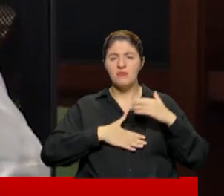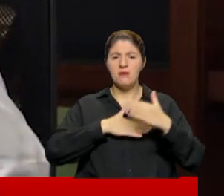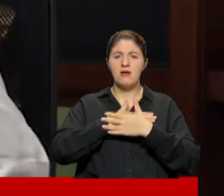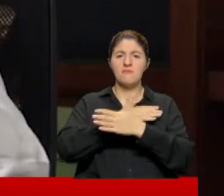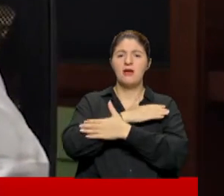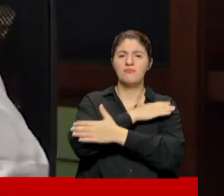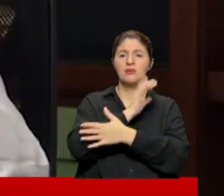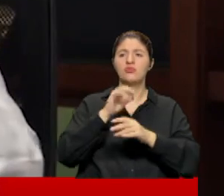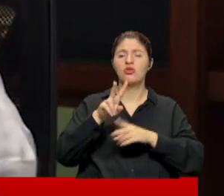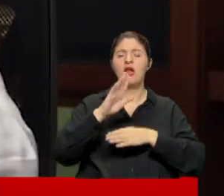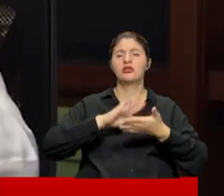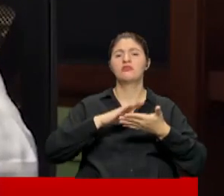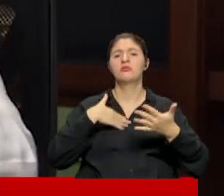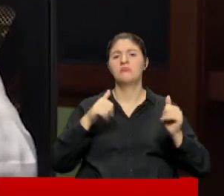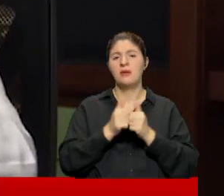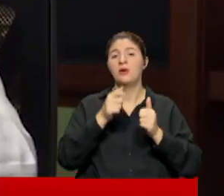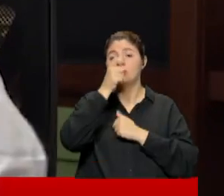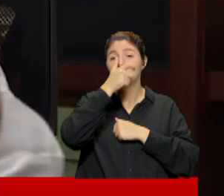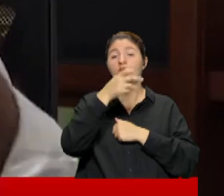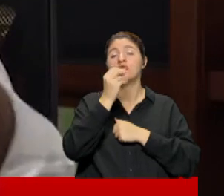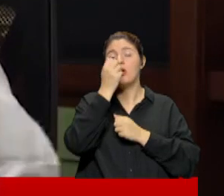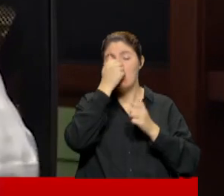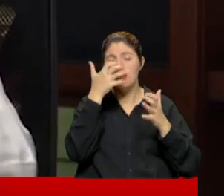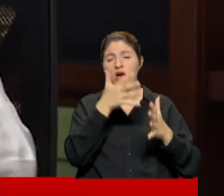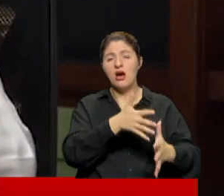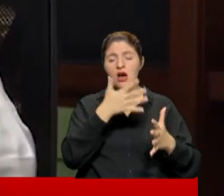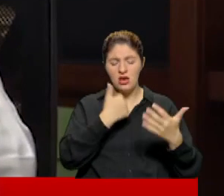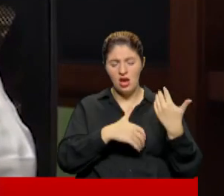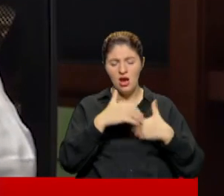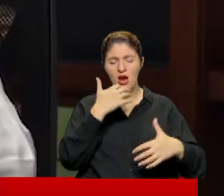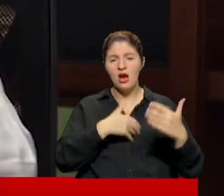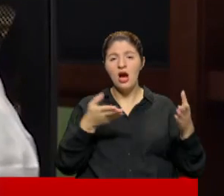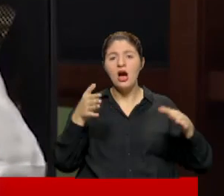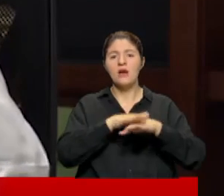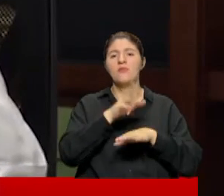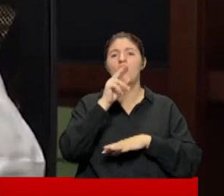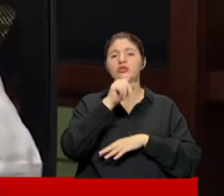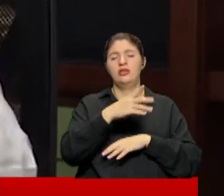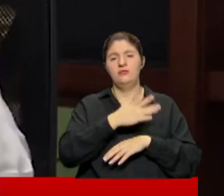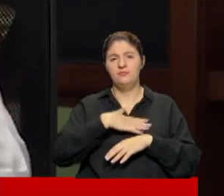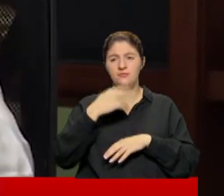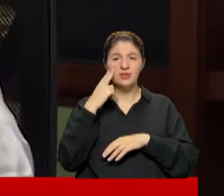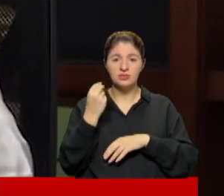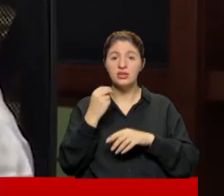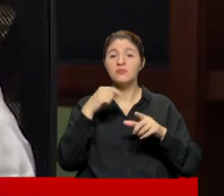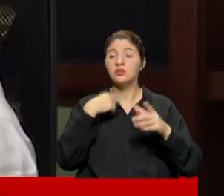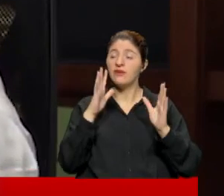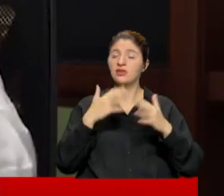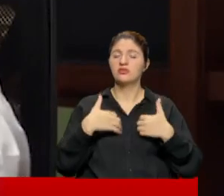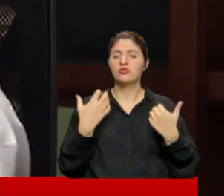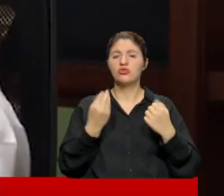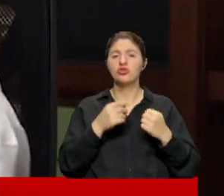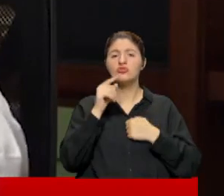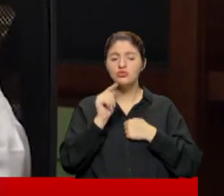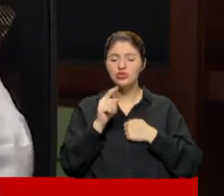arkadaşlarım benimle Türkiye'nin çok kanayan yaralarını kapatma konusunda da biz daha cesur olacağız